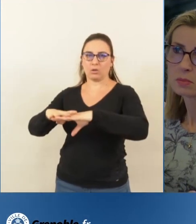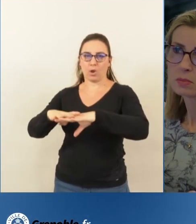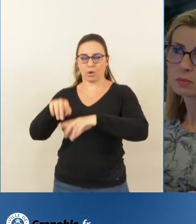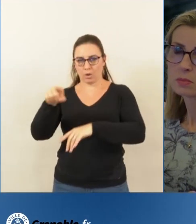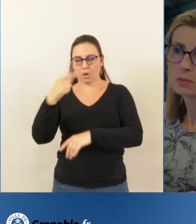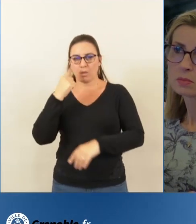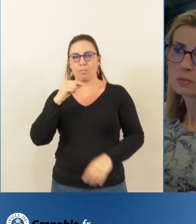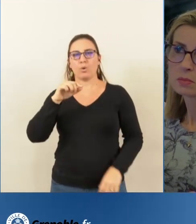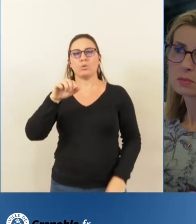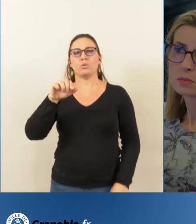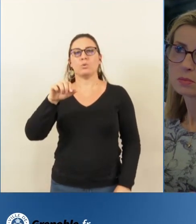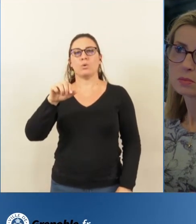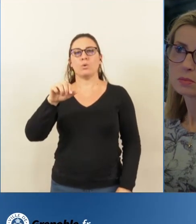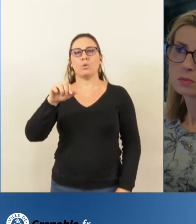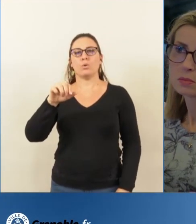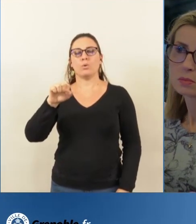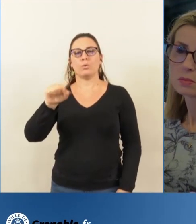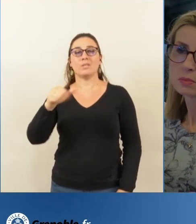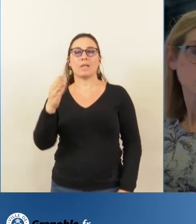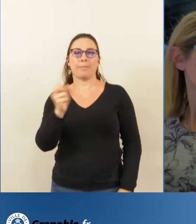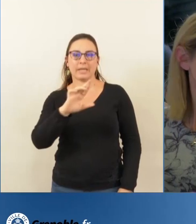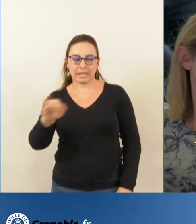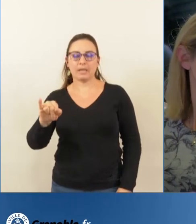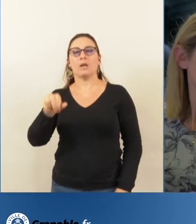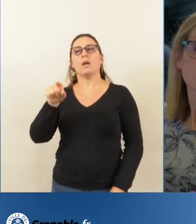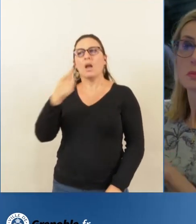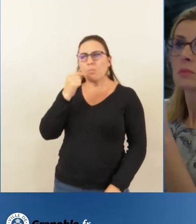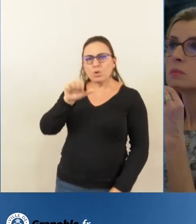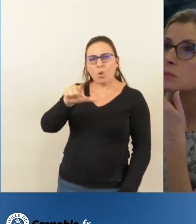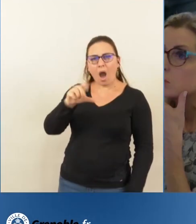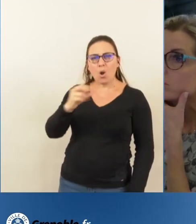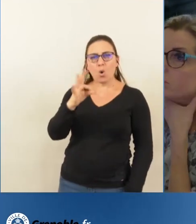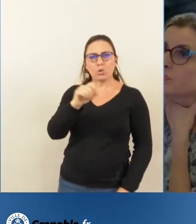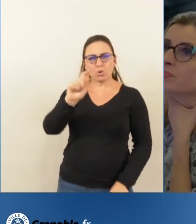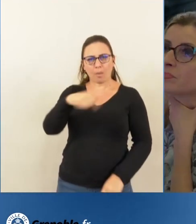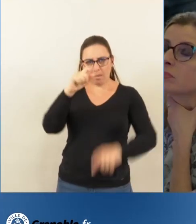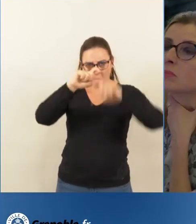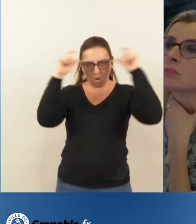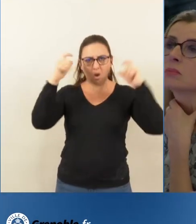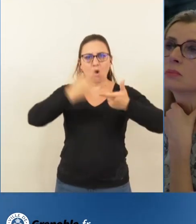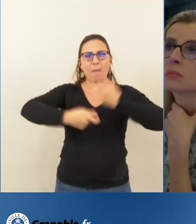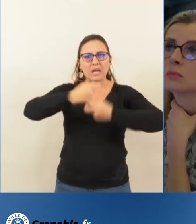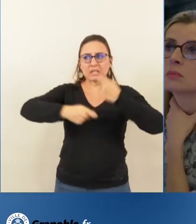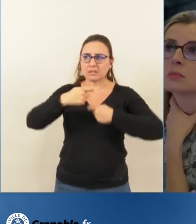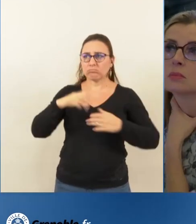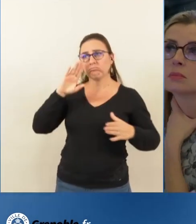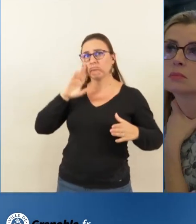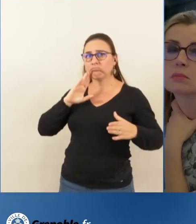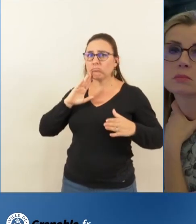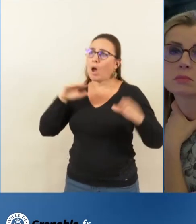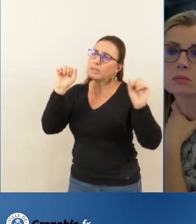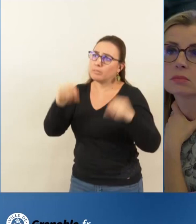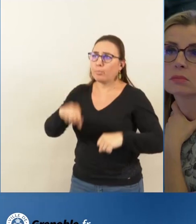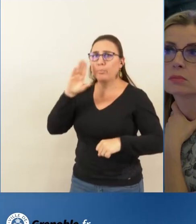monsieur abri et puis monsieur aloto si je me rappelle bien avait en charge le commerce est-ce que vous pouvez faire l'honneur aux conseils municipal